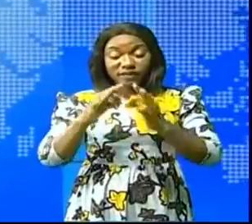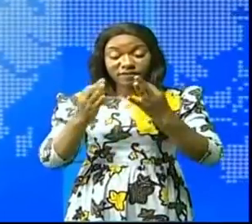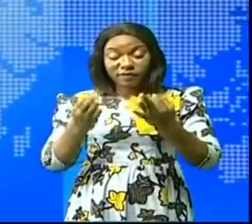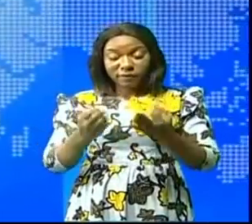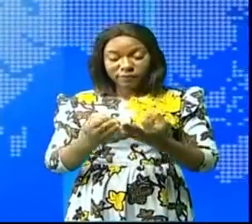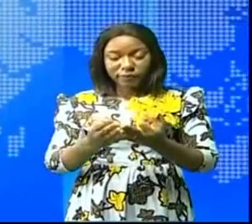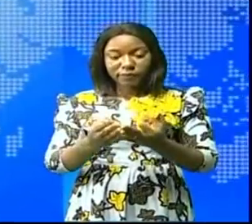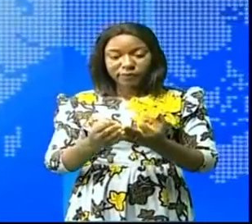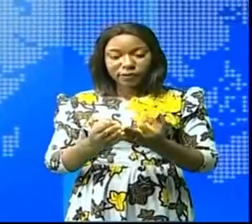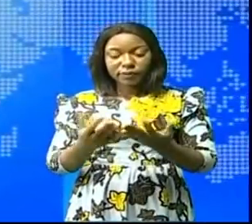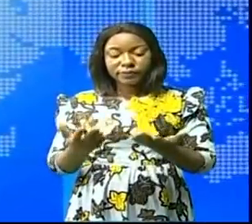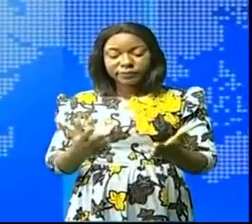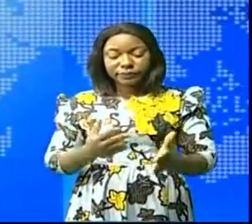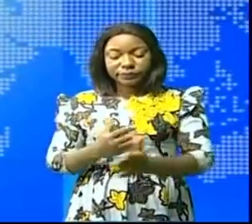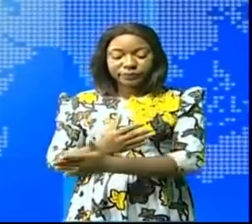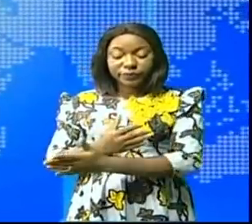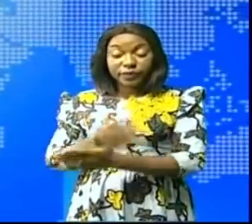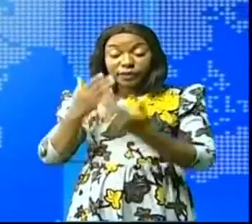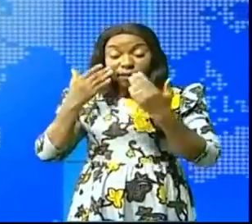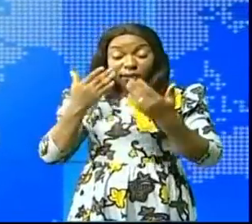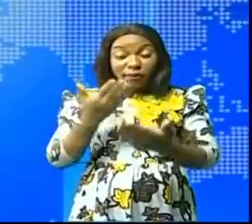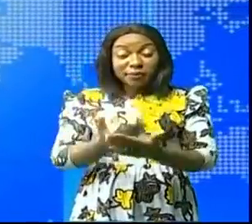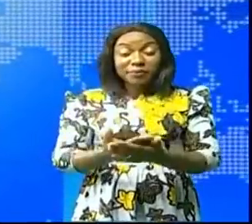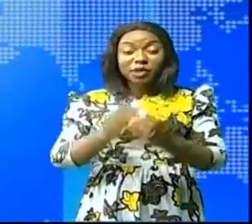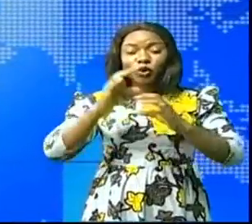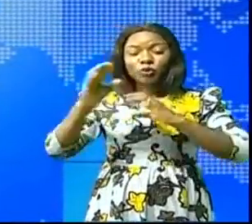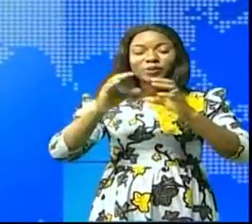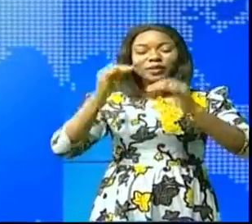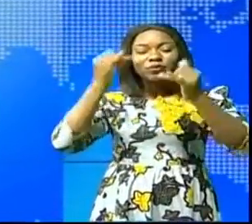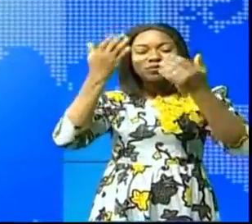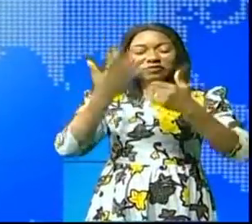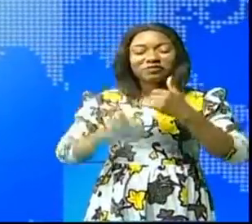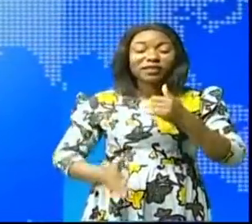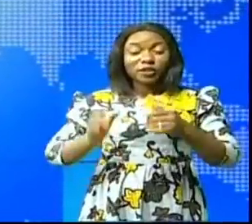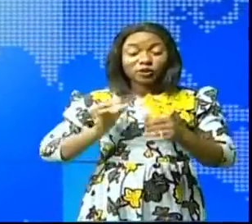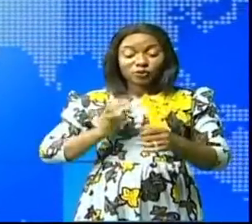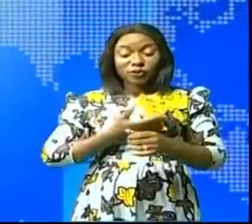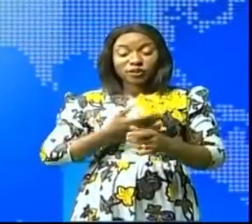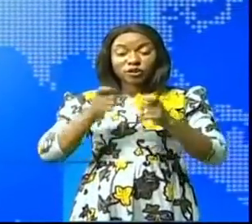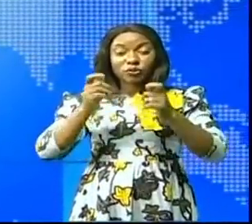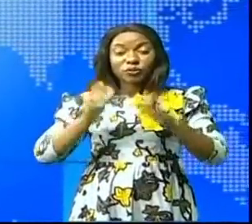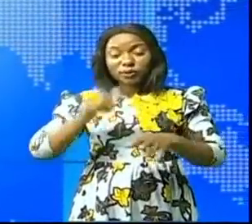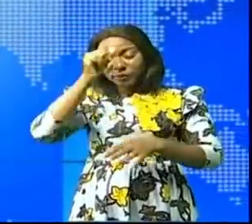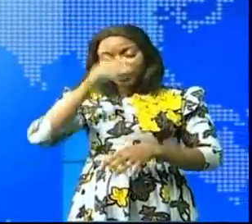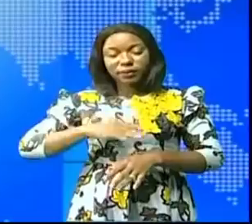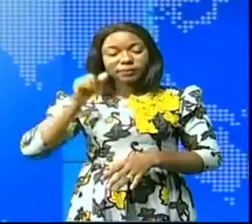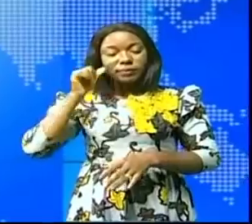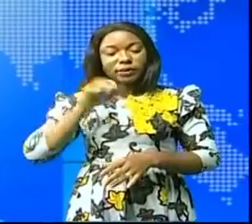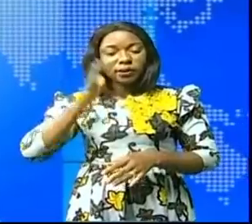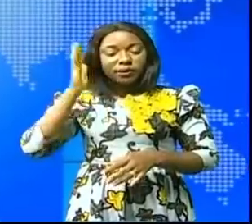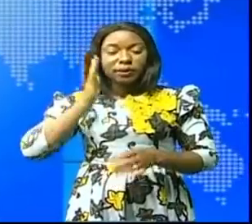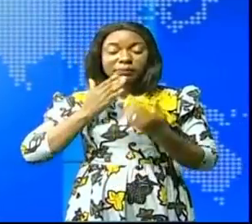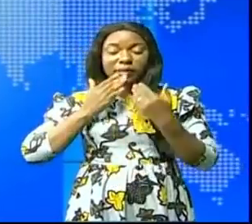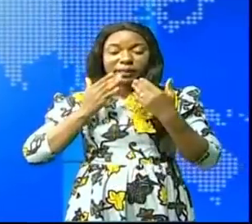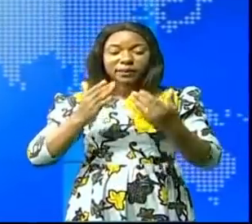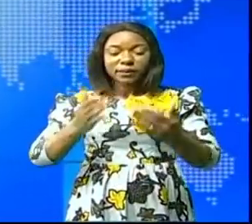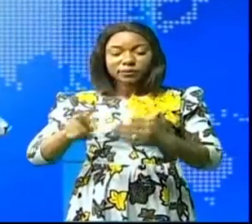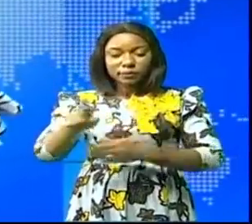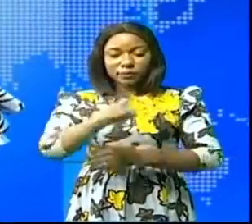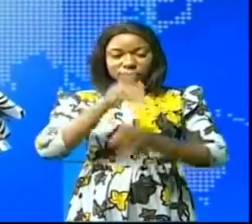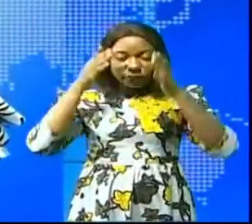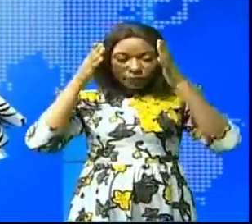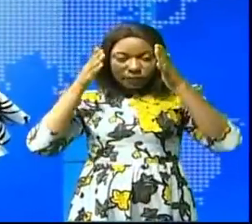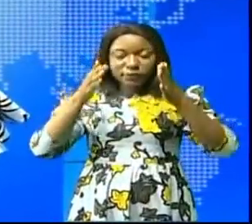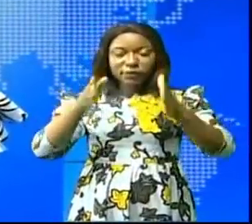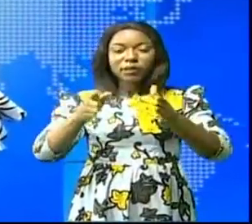Kinkinza Kassende. C'est par ce communiqué que nous bouclons complètement ce journal, mesdames et messieurs. Merci de l'avoir suivi. Merci à vous